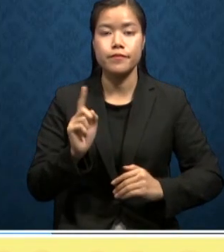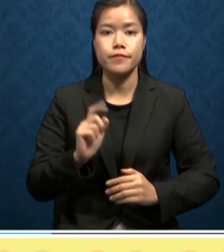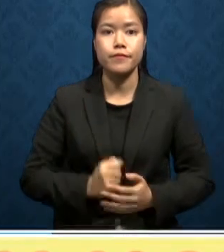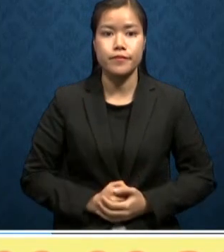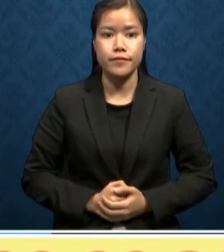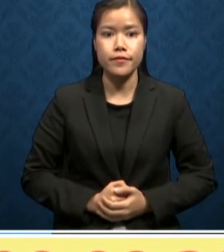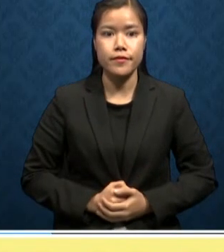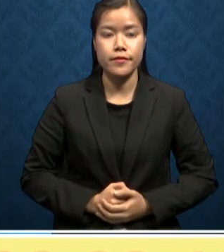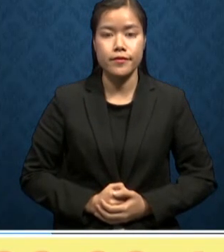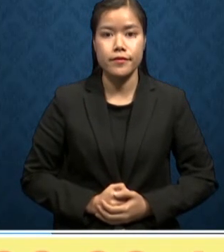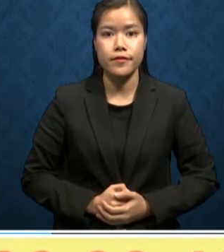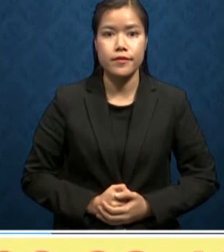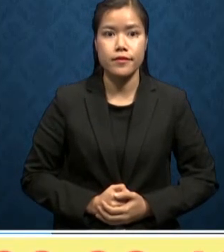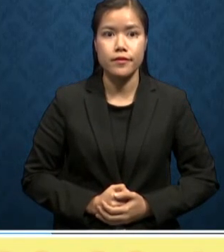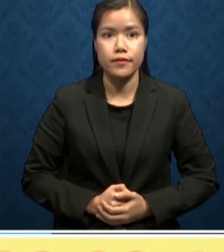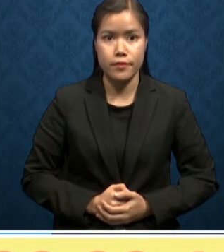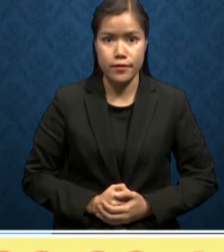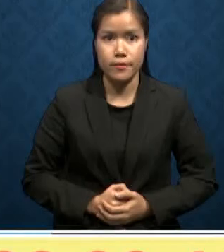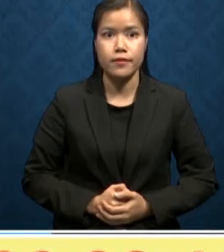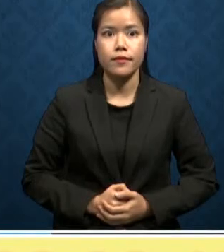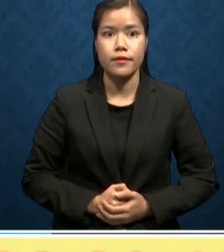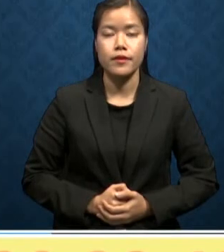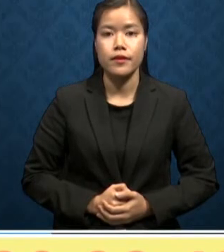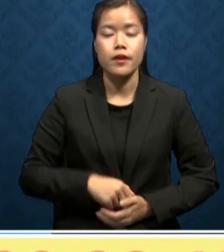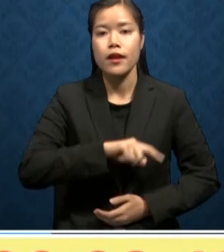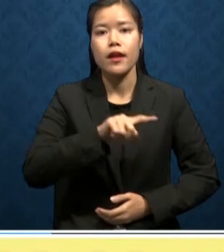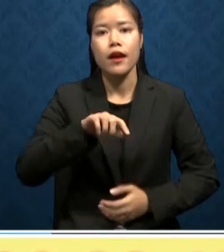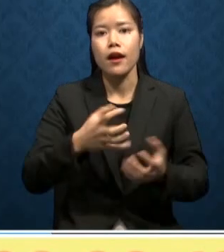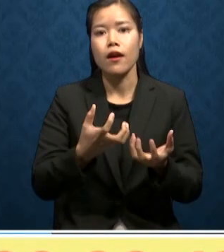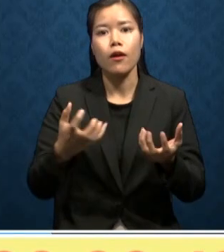ความสมสที่เกิดขึ้นะครับทั้งหมดเก่าโยภาพรวมแล้ว